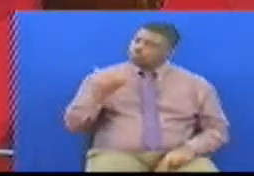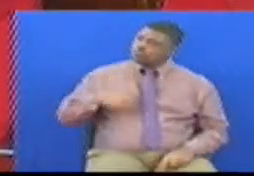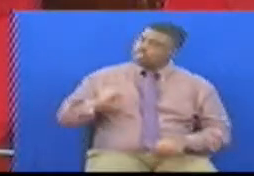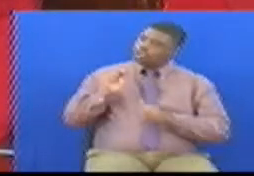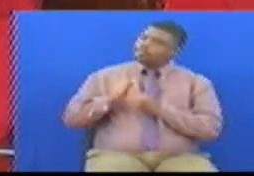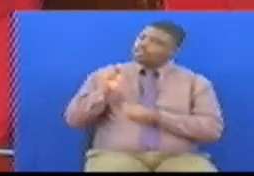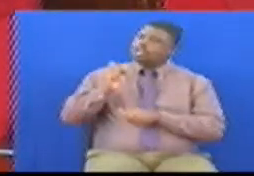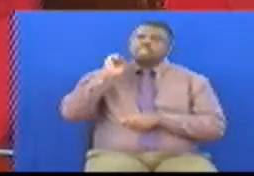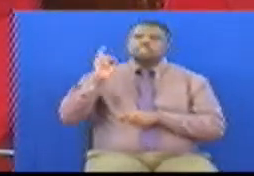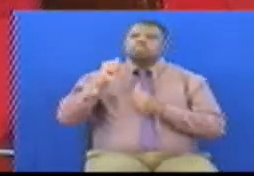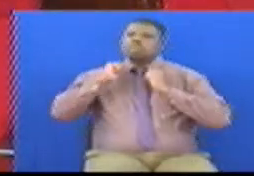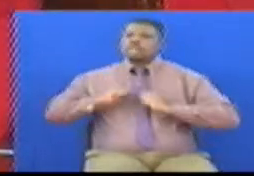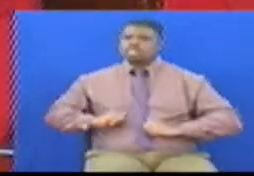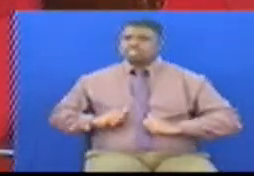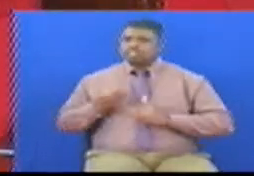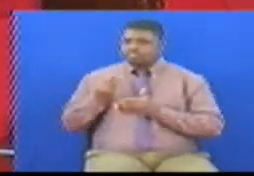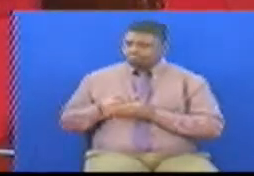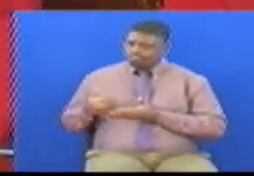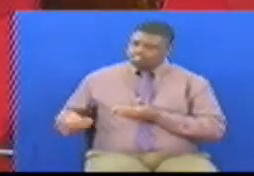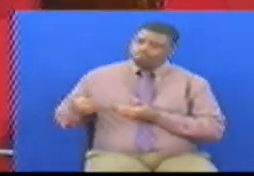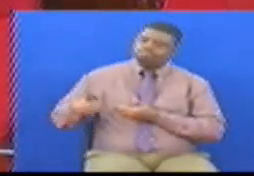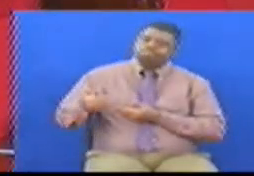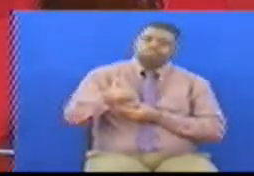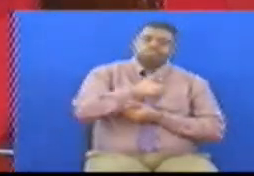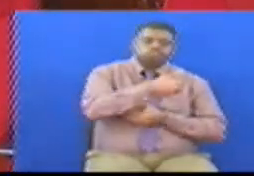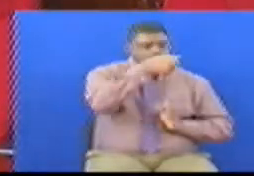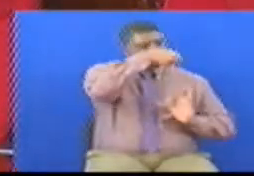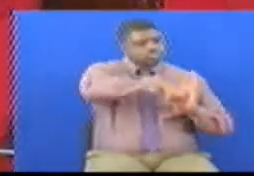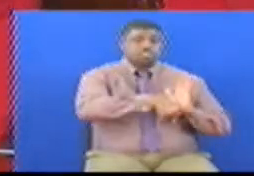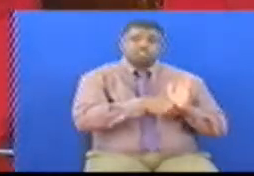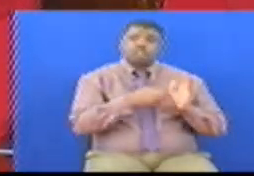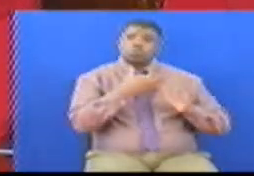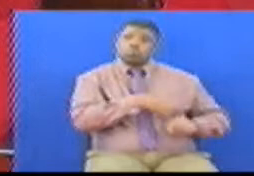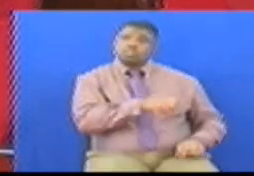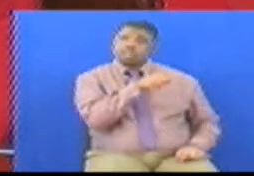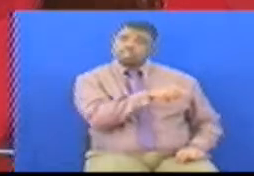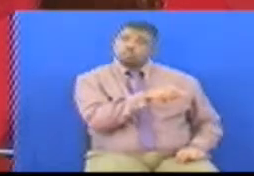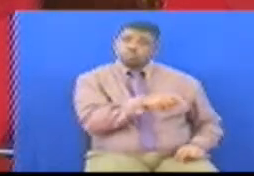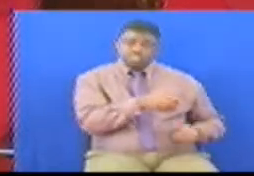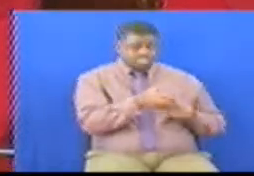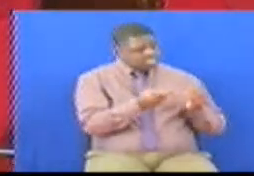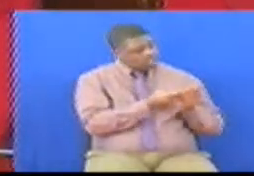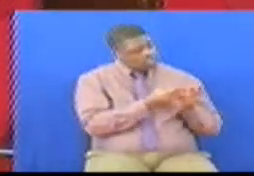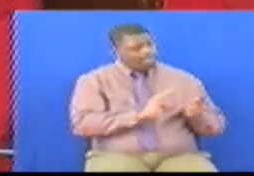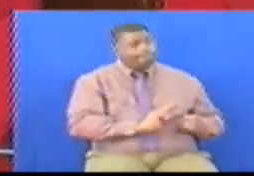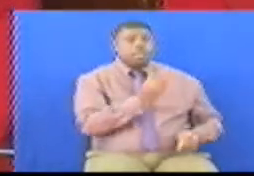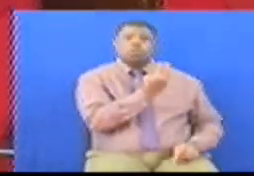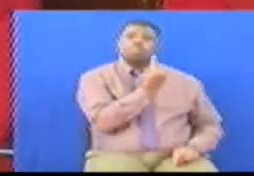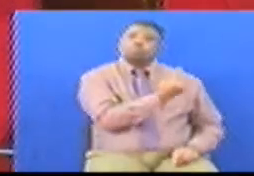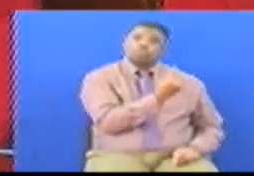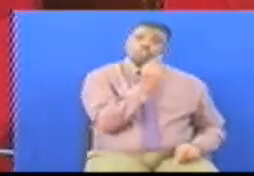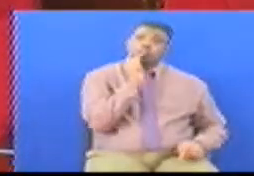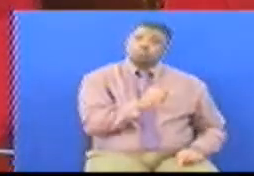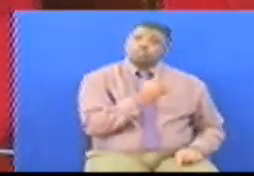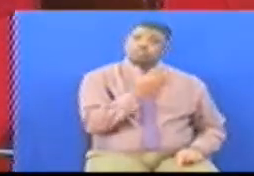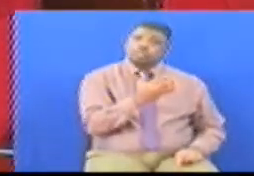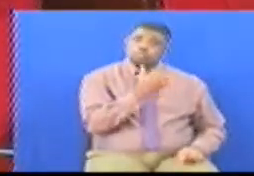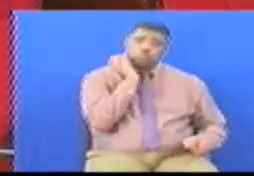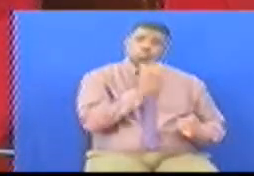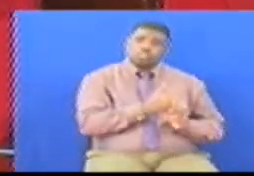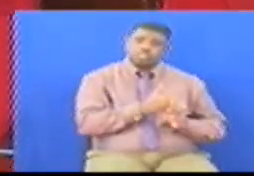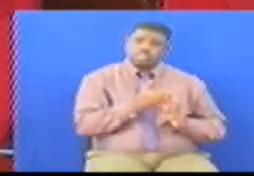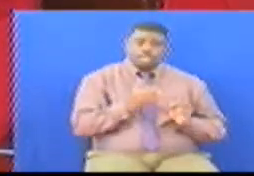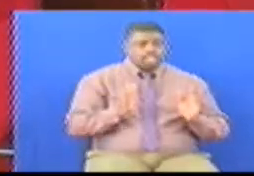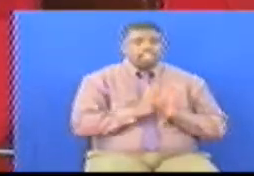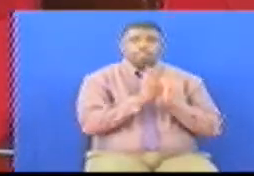taasisi mbalimbali zilizo chini ya wizara hiyo kiasi cha shilingi bilioni 1.5 kwa ajili ya shughuli ya tamasha la utalii, utalii